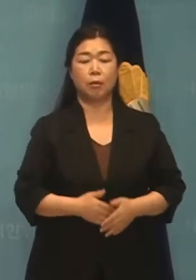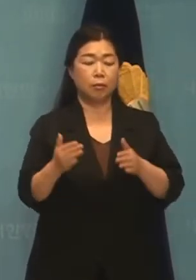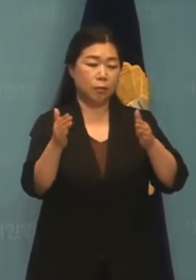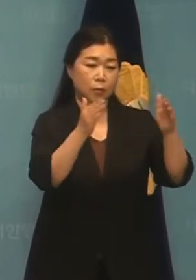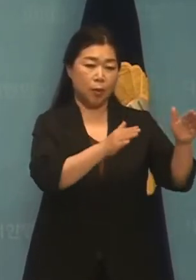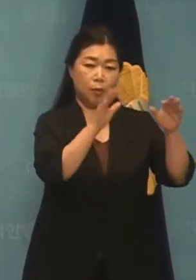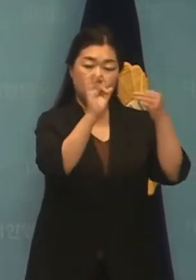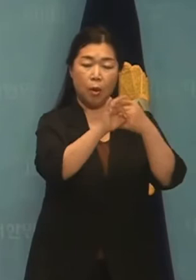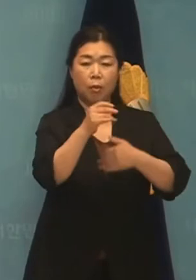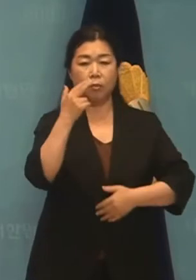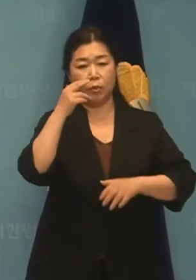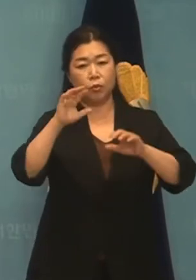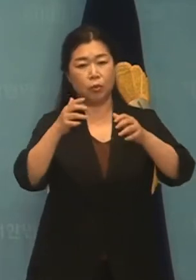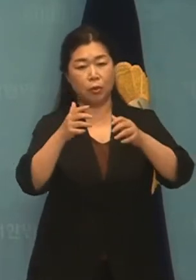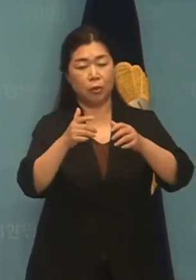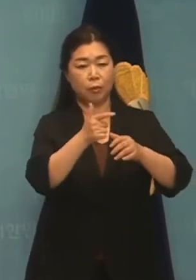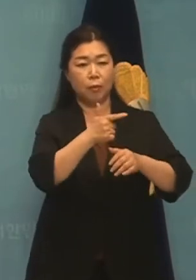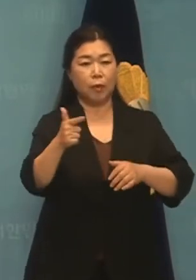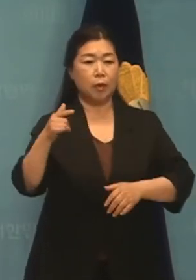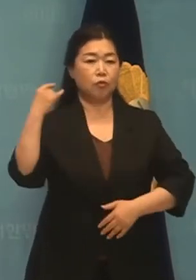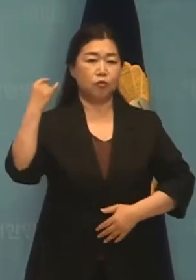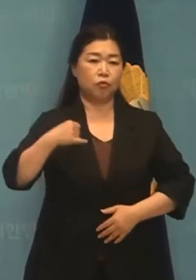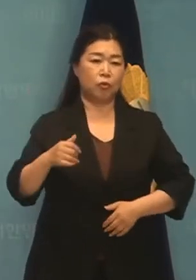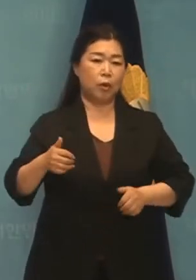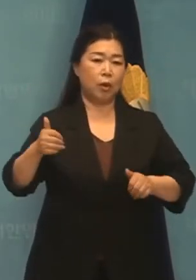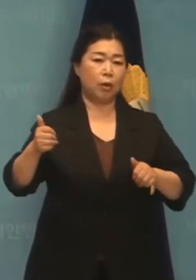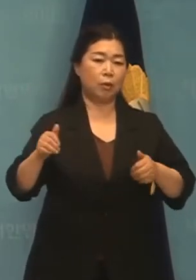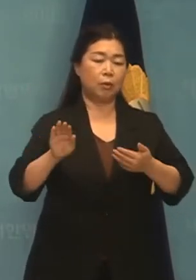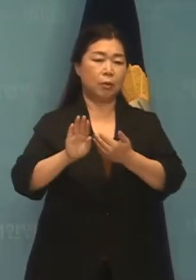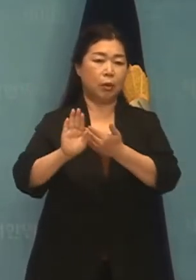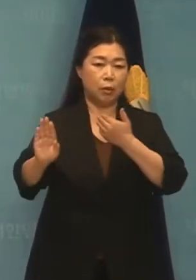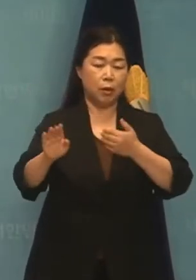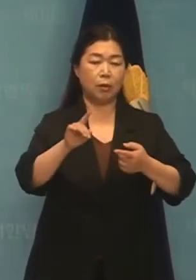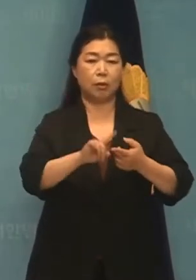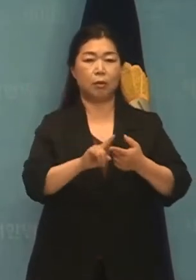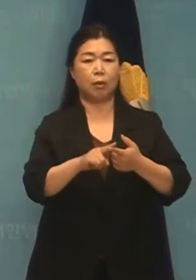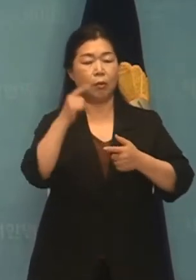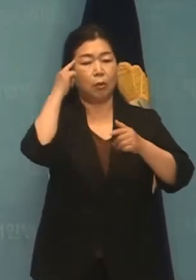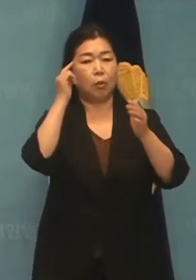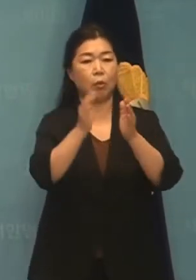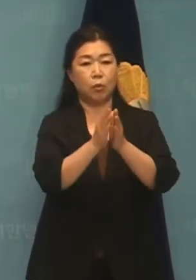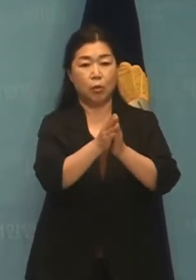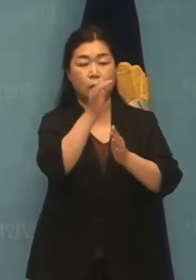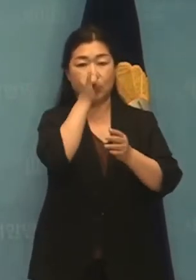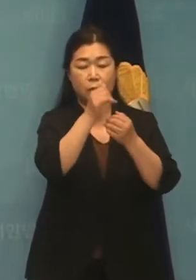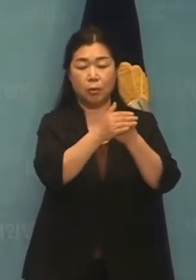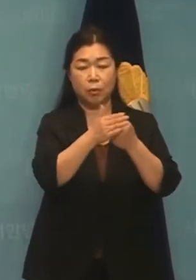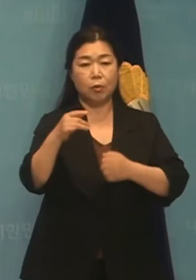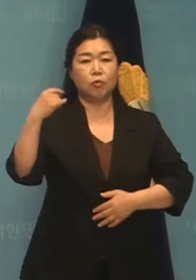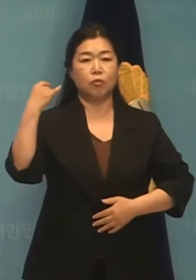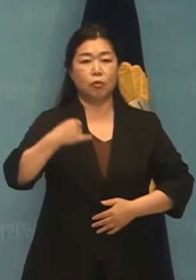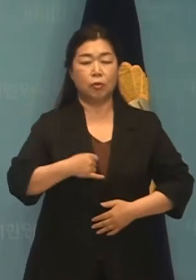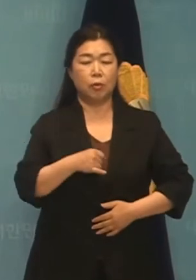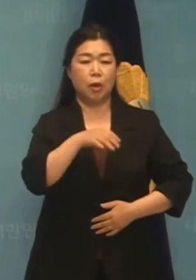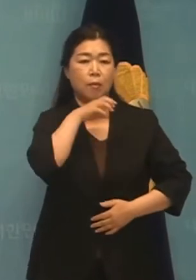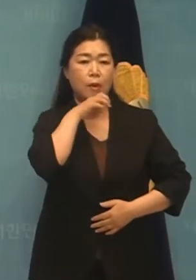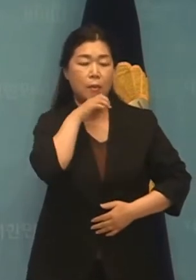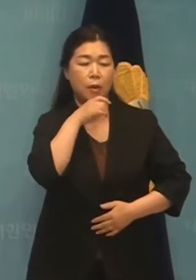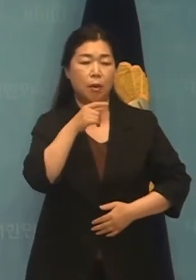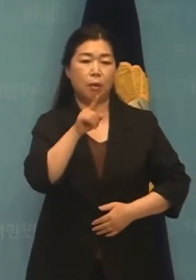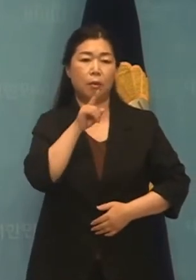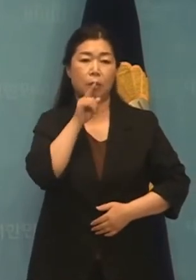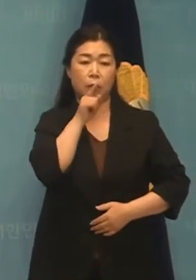한편으로는 미국의 대중 견제에 동조함으로써 예상되는 중국의 반발을